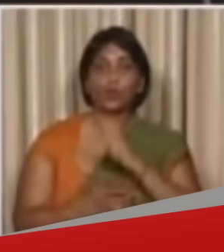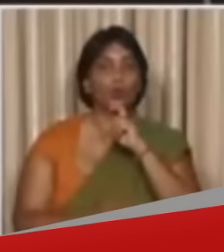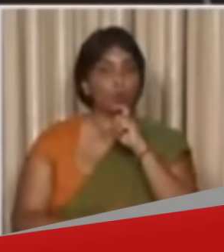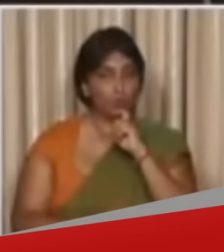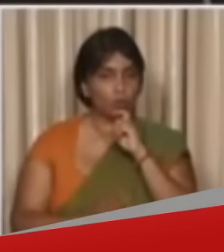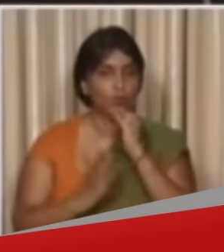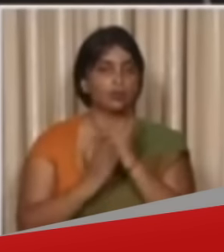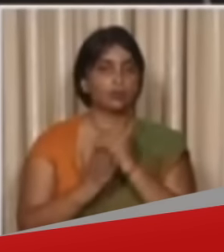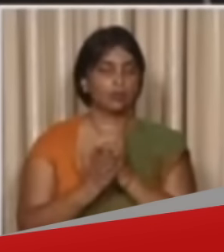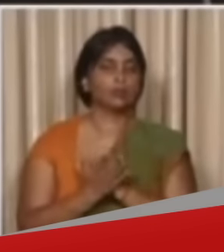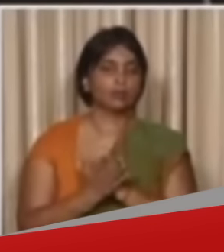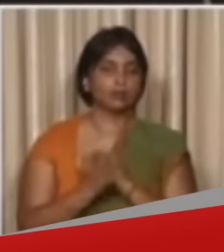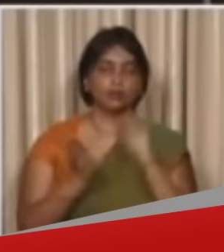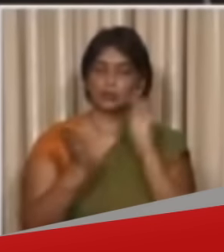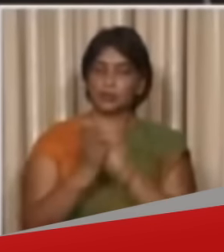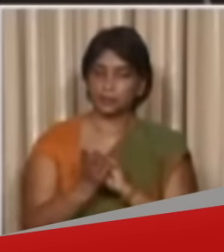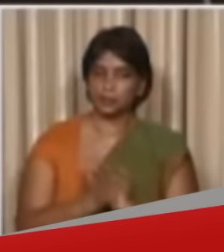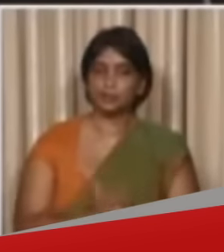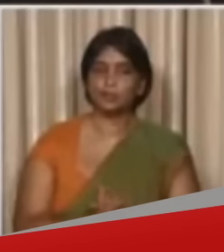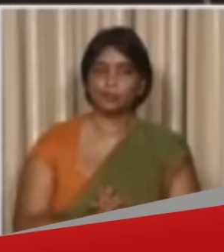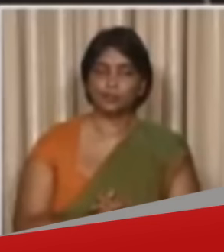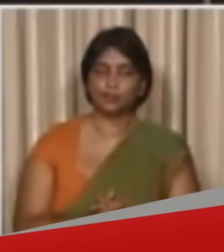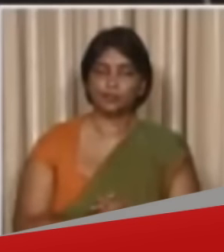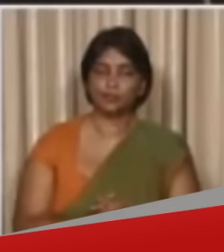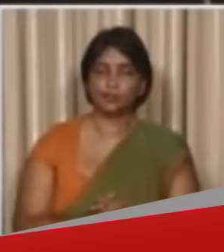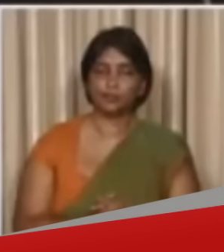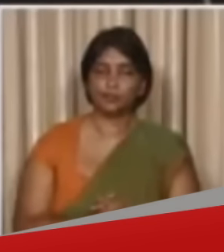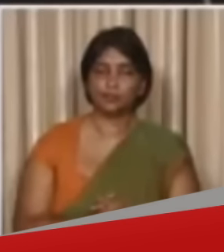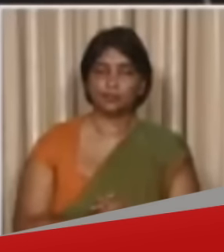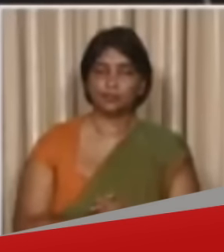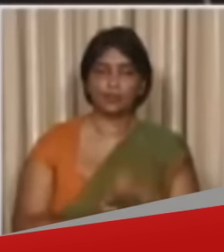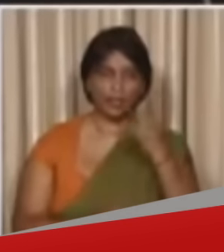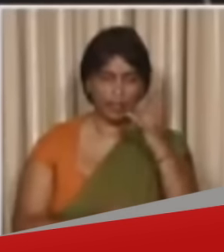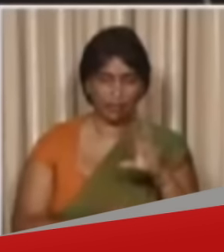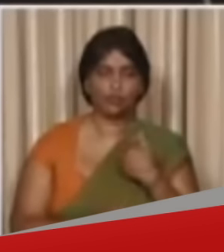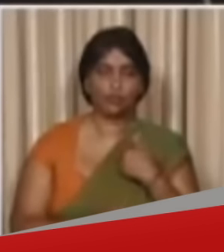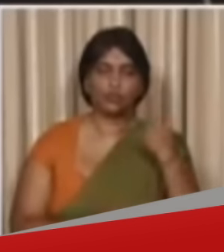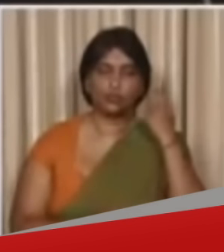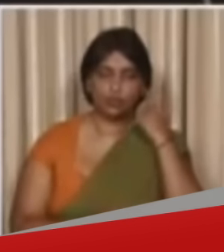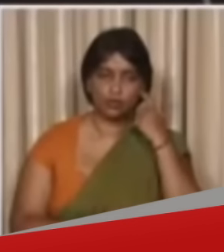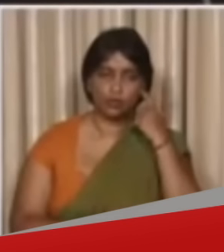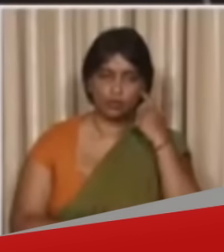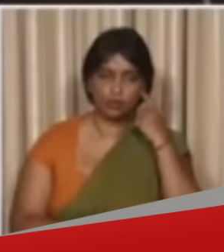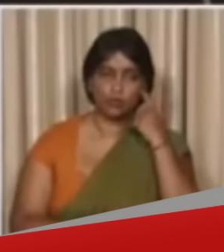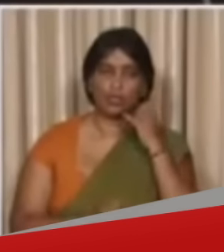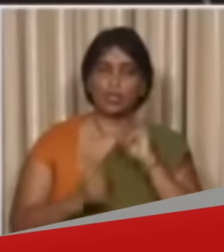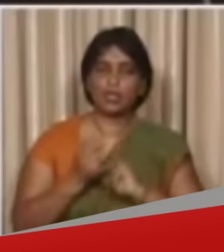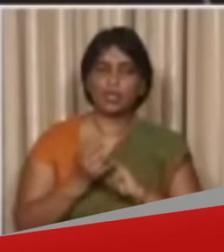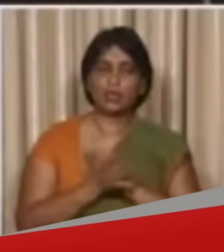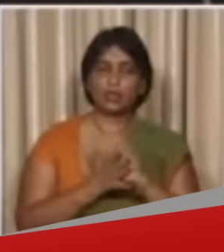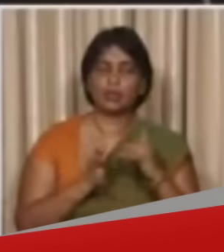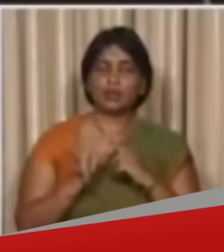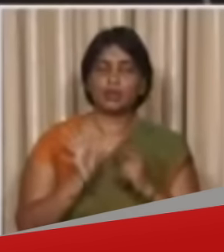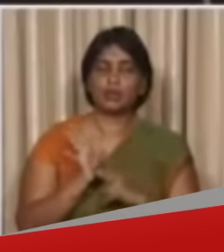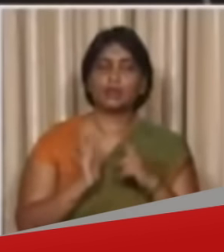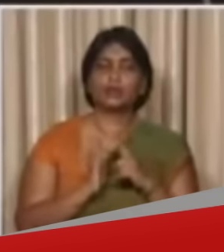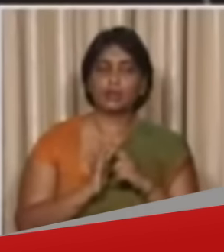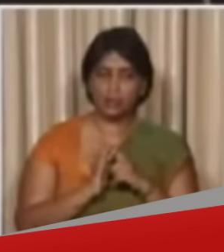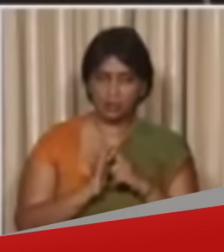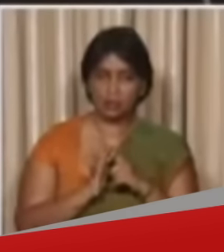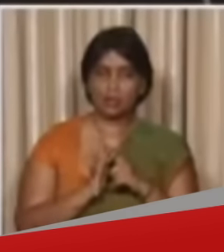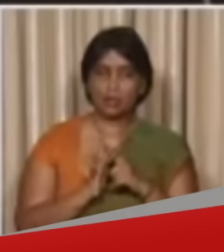කරුණු ගොනු කරලා තියෙනවා. ඉතින් ඒ නිසා අපි දන්නවා ශානි අබේසේකරටත් ඒ